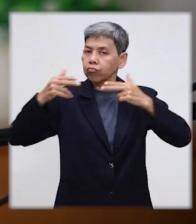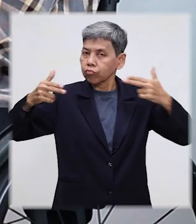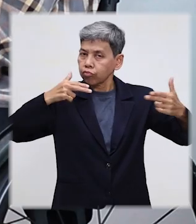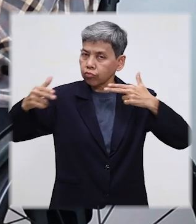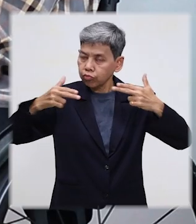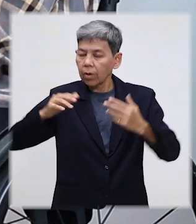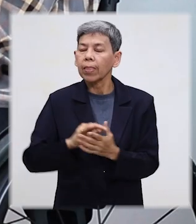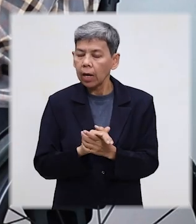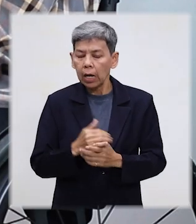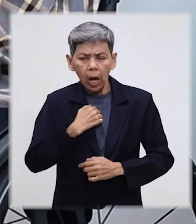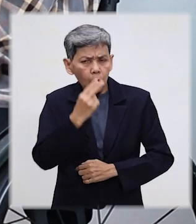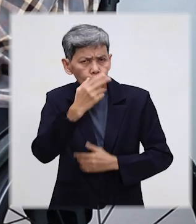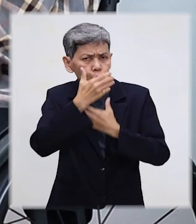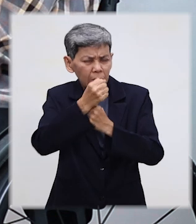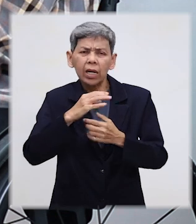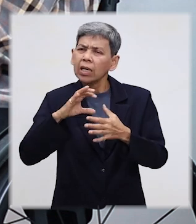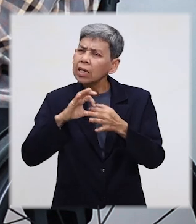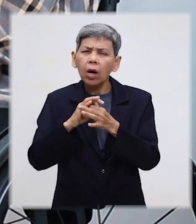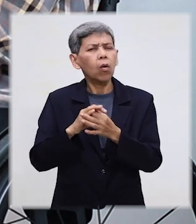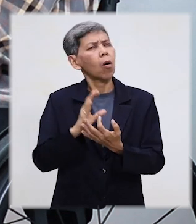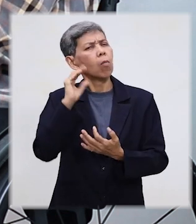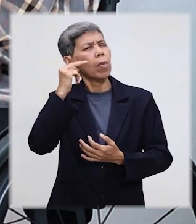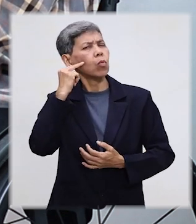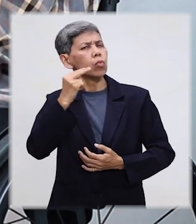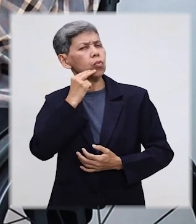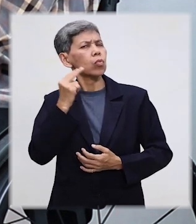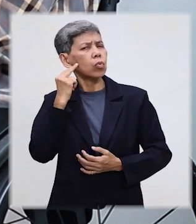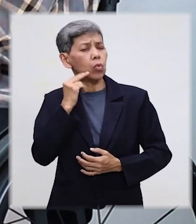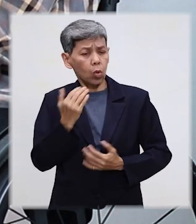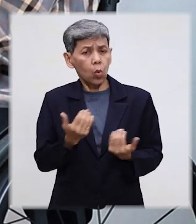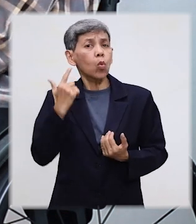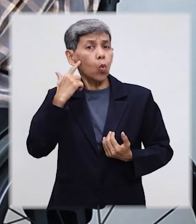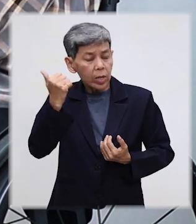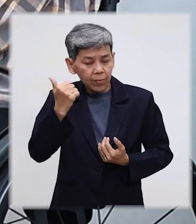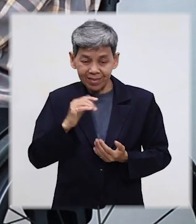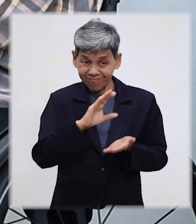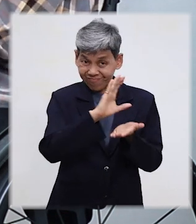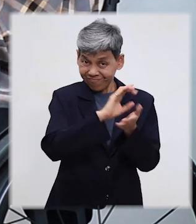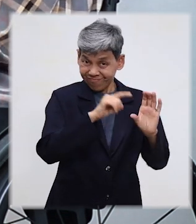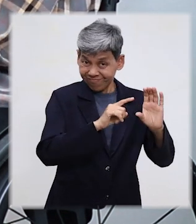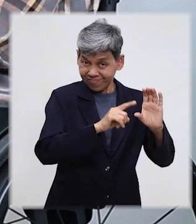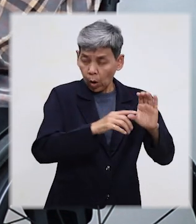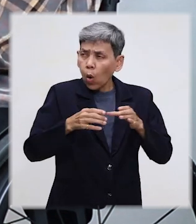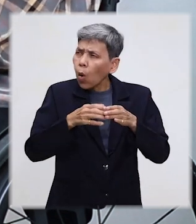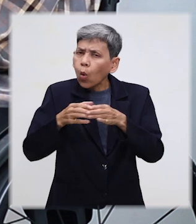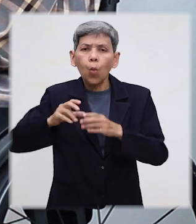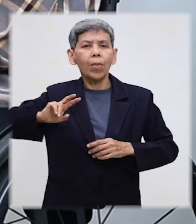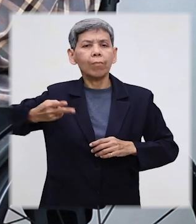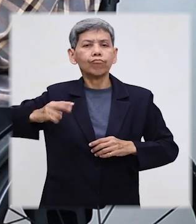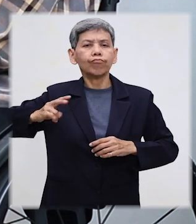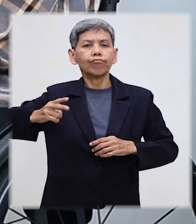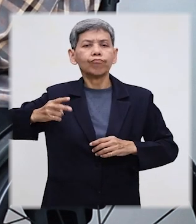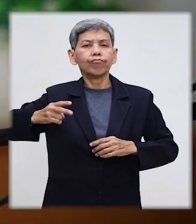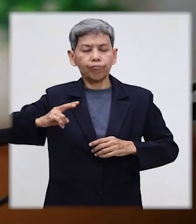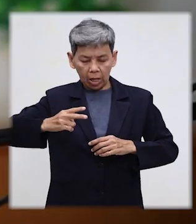ค์ก็เขาก็สนใจประเด็นเรื่องโคด้าเพราะว่ากลุ่มคนที่เสนอขอทุนเนี่ยเป็นกลุ่มล่ามภาษ